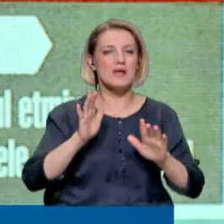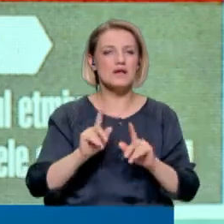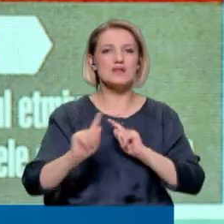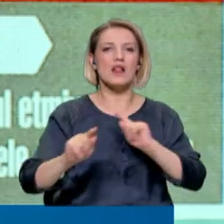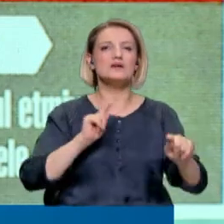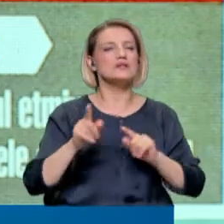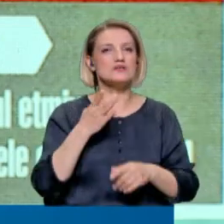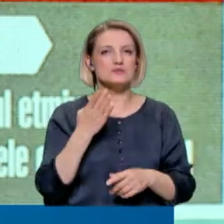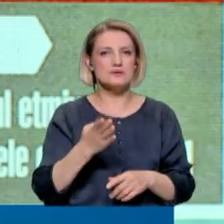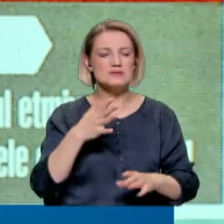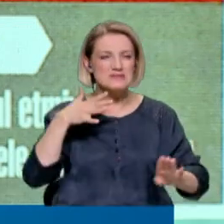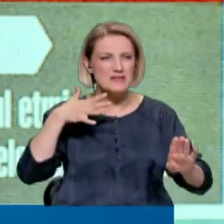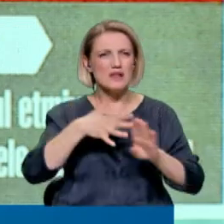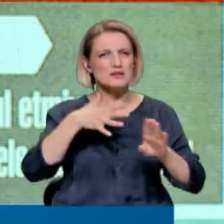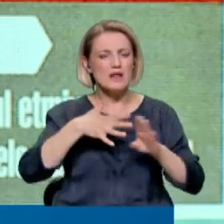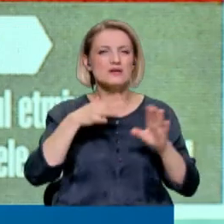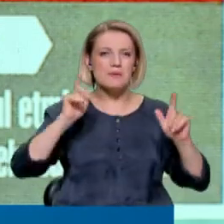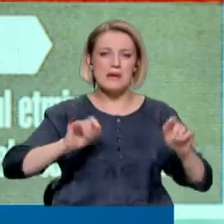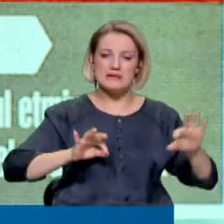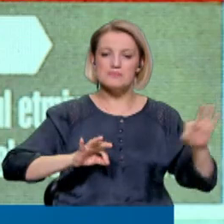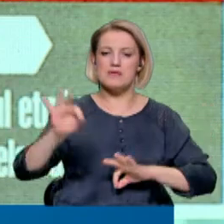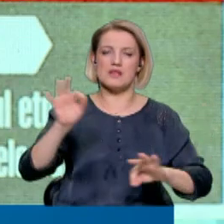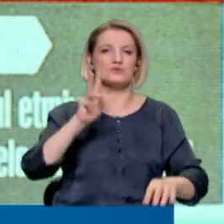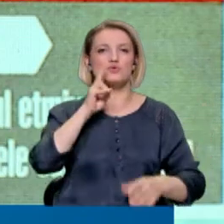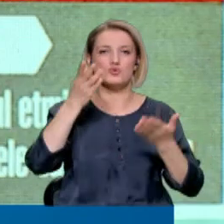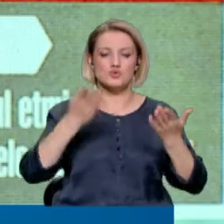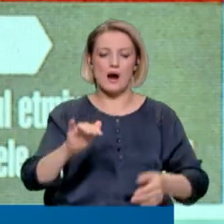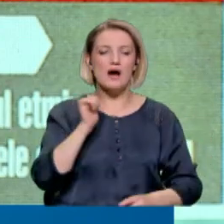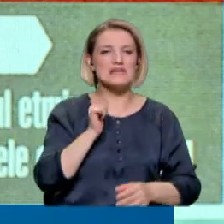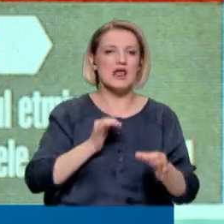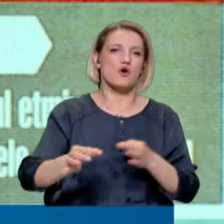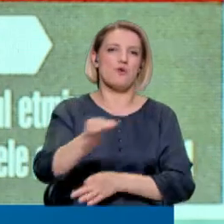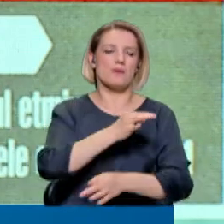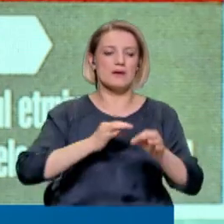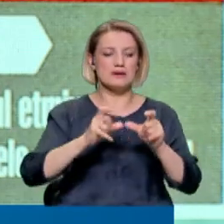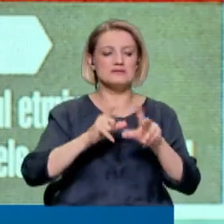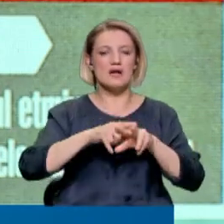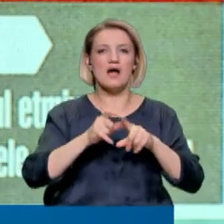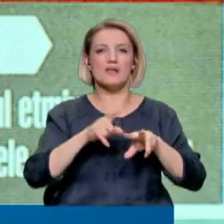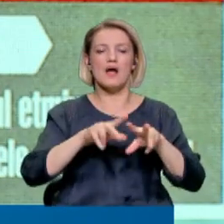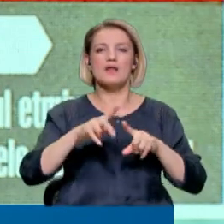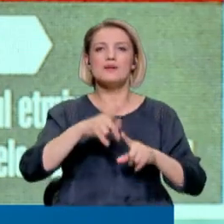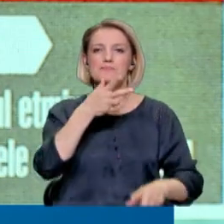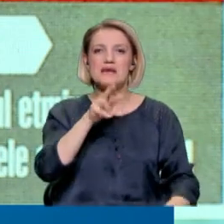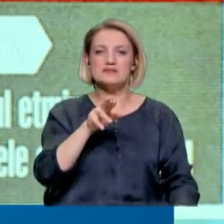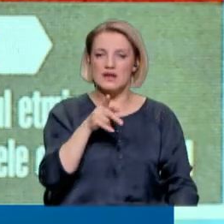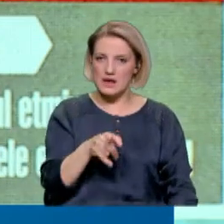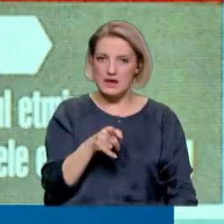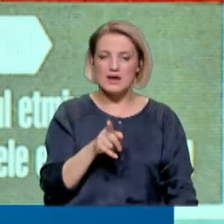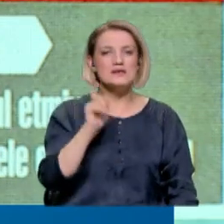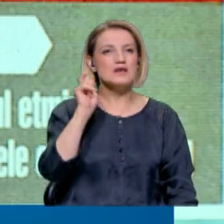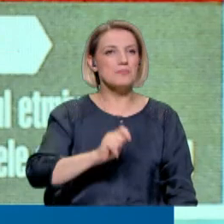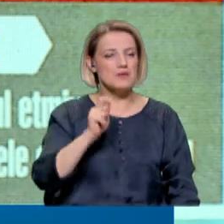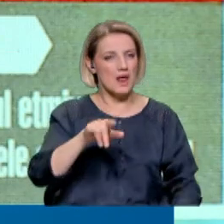salgın laştırma ya saldırganlaştırma ya dönük stratejinin sonucu askeri operasyonda Sadat benzeri yapıların aktive